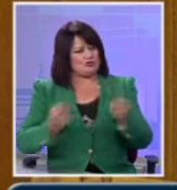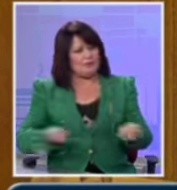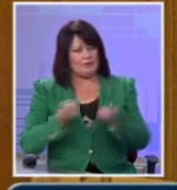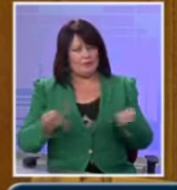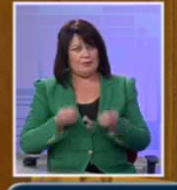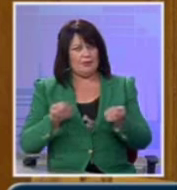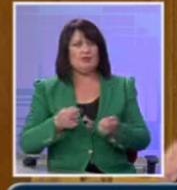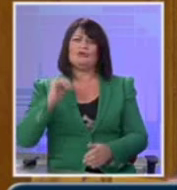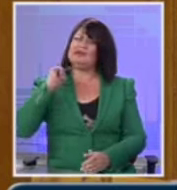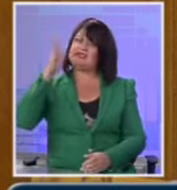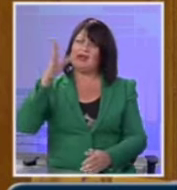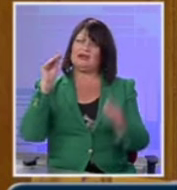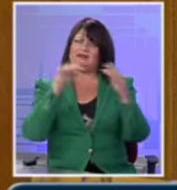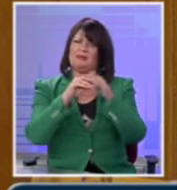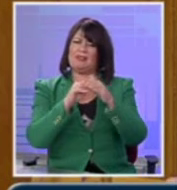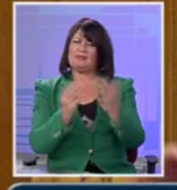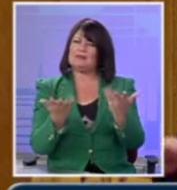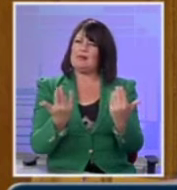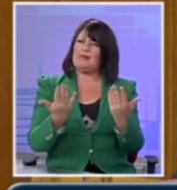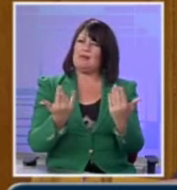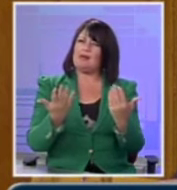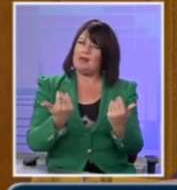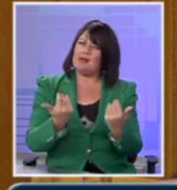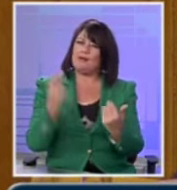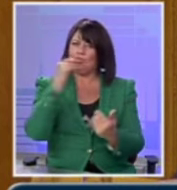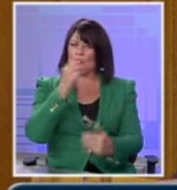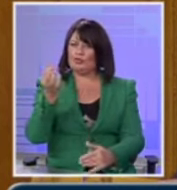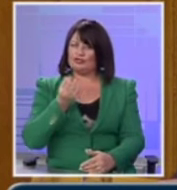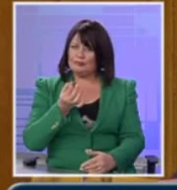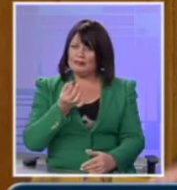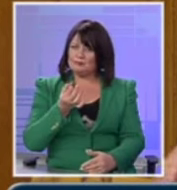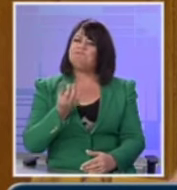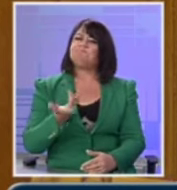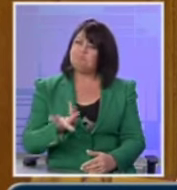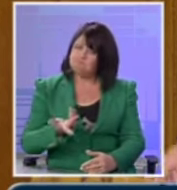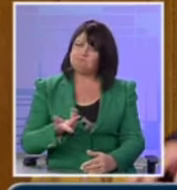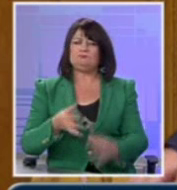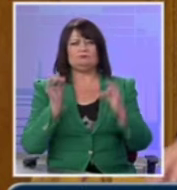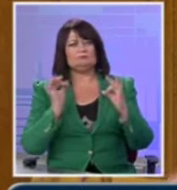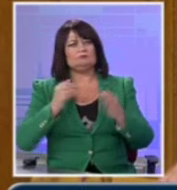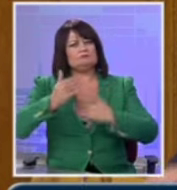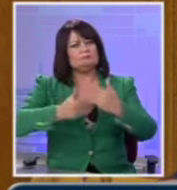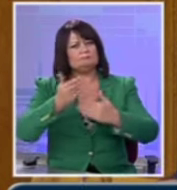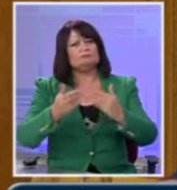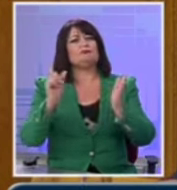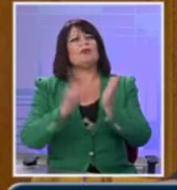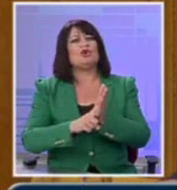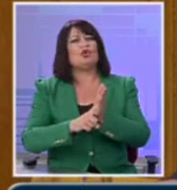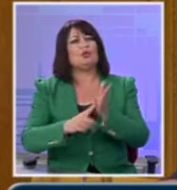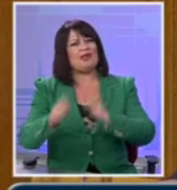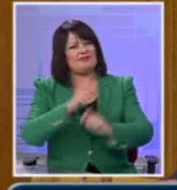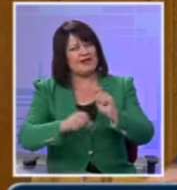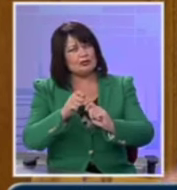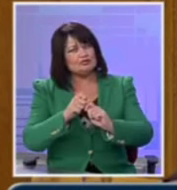Εννοούμε ξένες επενδύσεις, η προσέλκυση των οποίων, όπως ήδη είπε ο Πρωθυπουργός, θα γίνει και αντικείμενο συγκεκριμένων διαδικασιών και θεσμών που θα